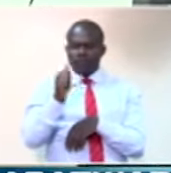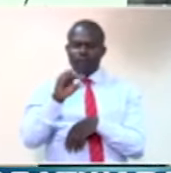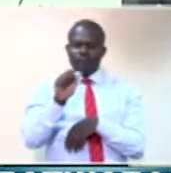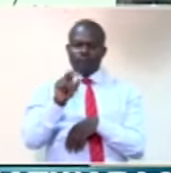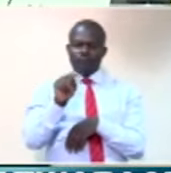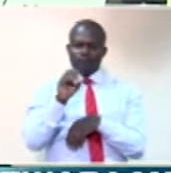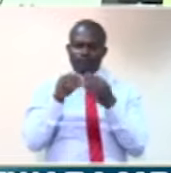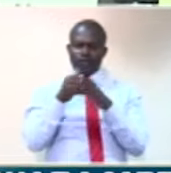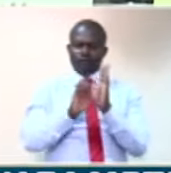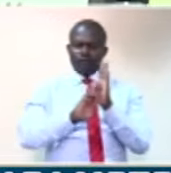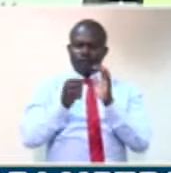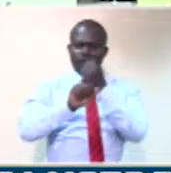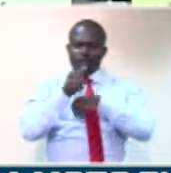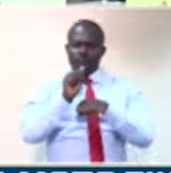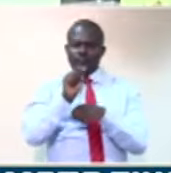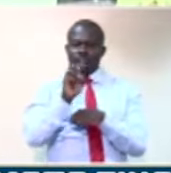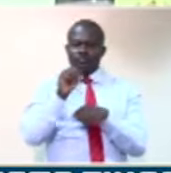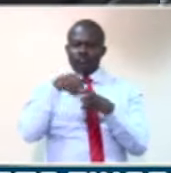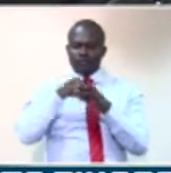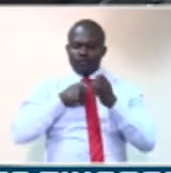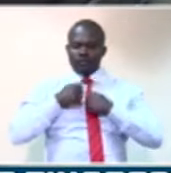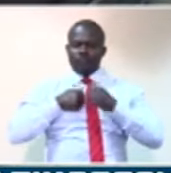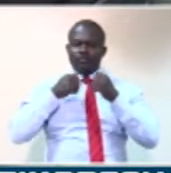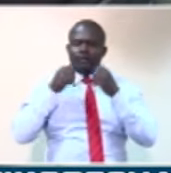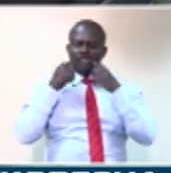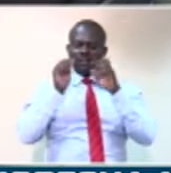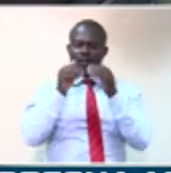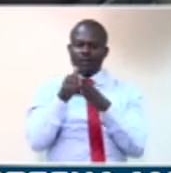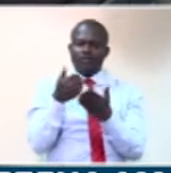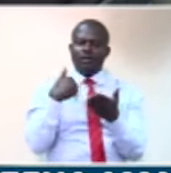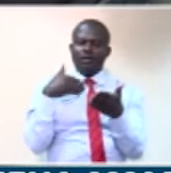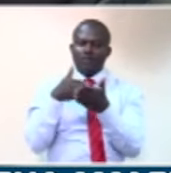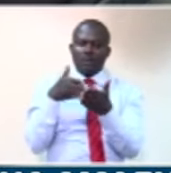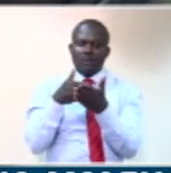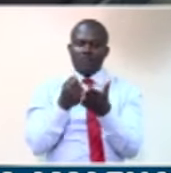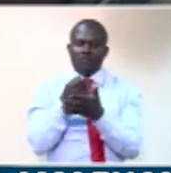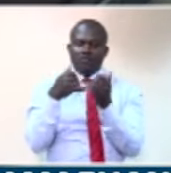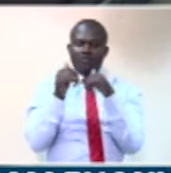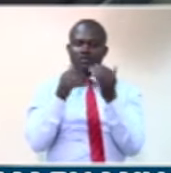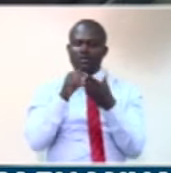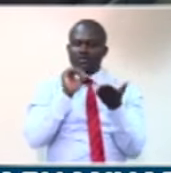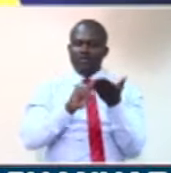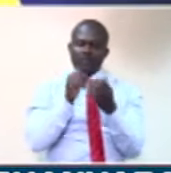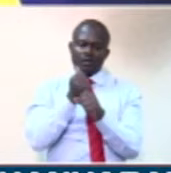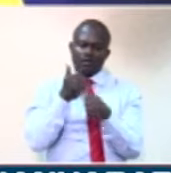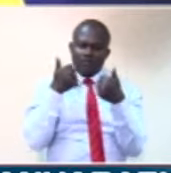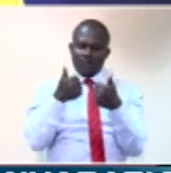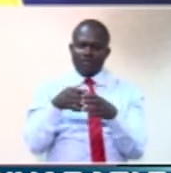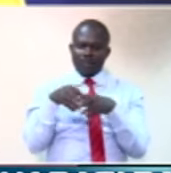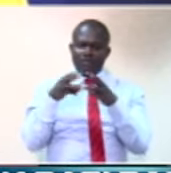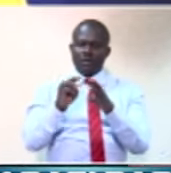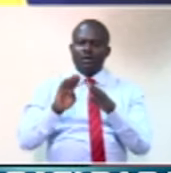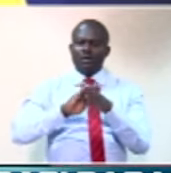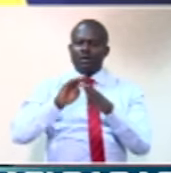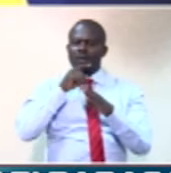Farajallah uhagarariye ibikorwa bya Azam mu Rwanda asanga hakiri imbogamizi zituma imikino itabyazwa inyungu, ku buryo